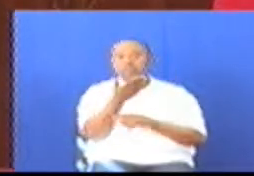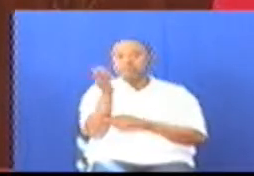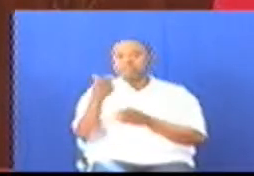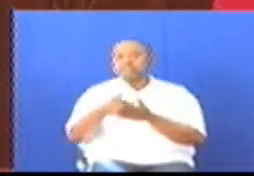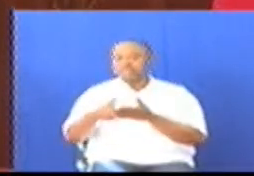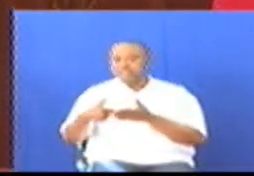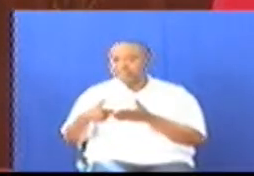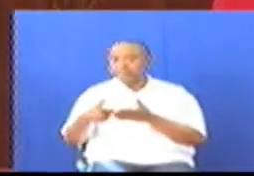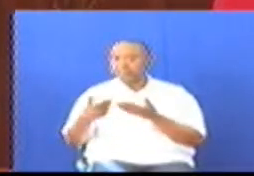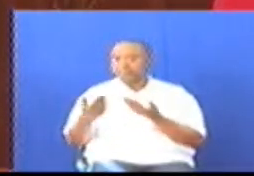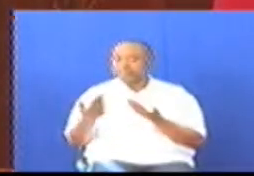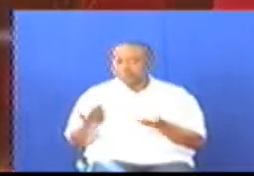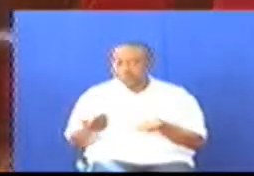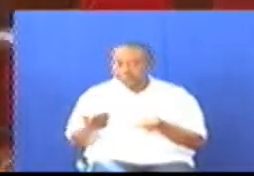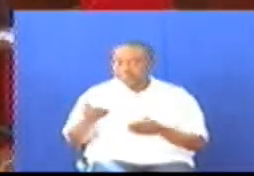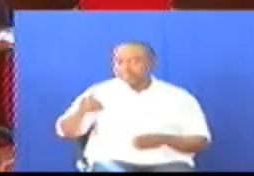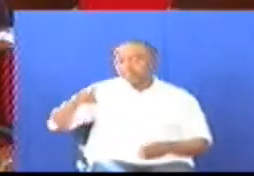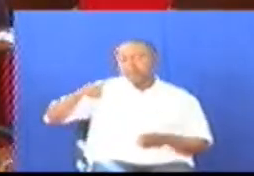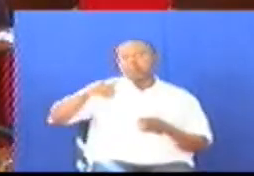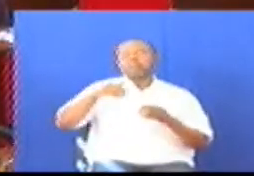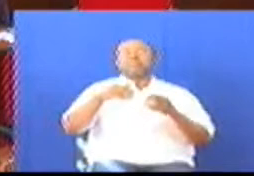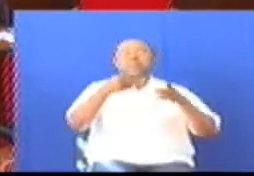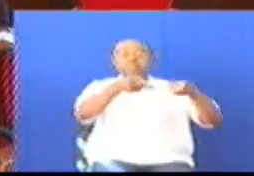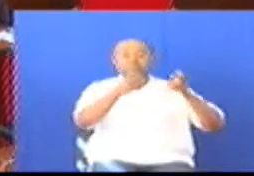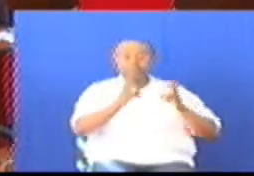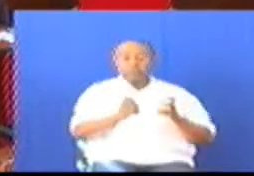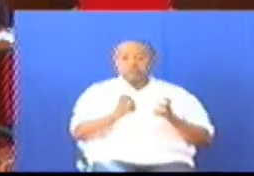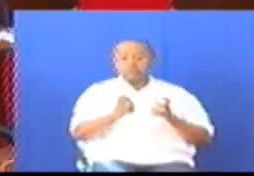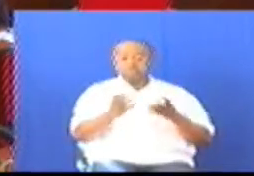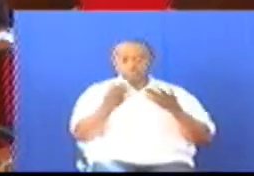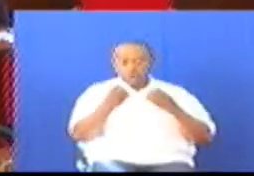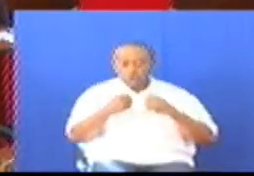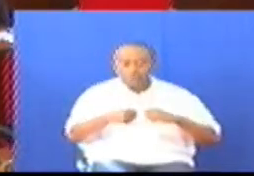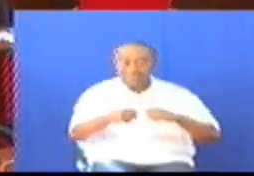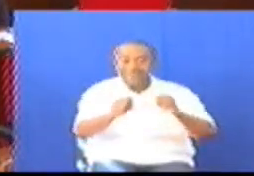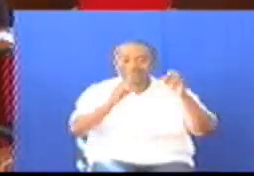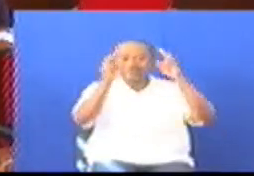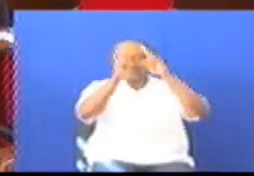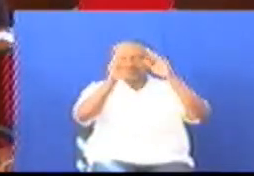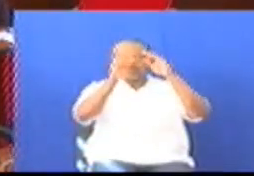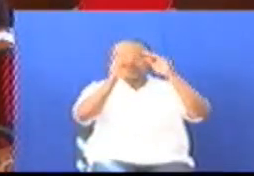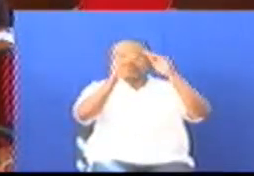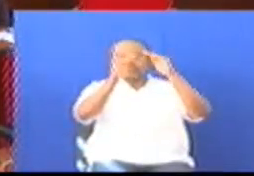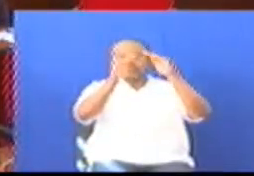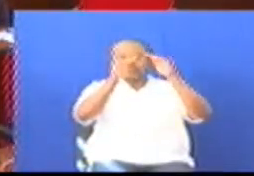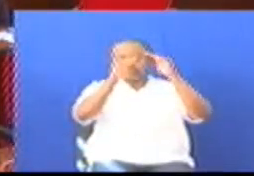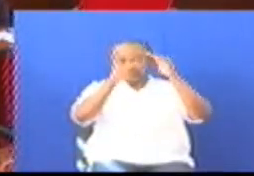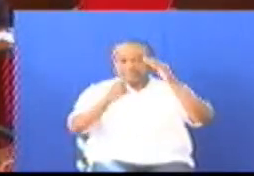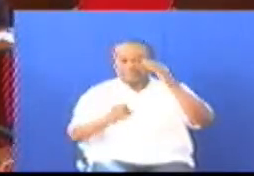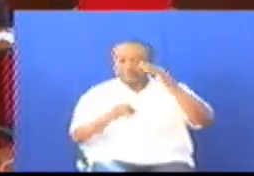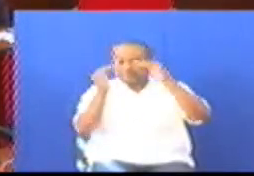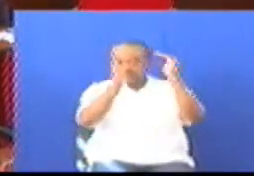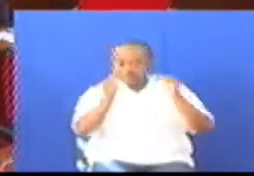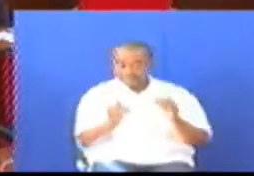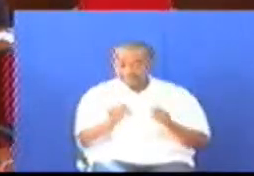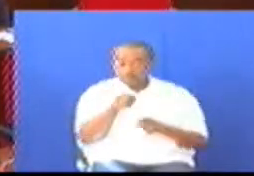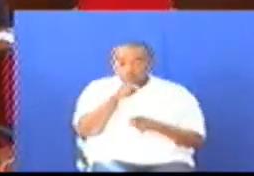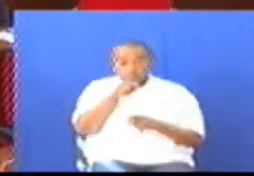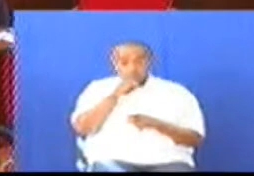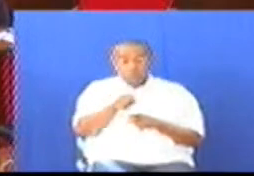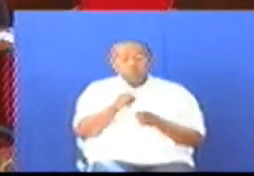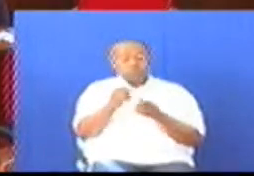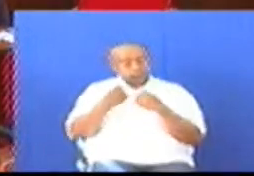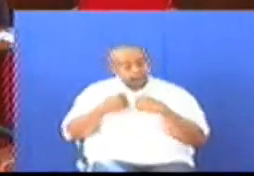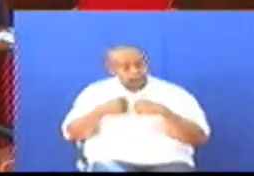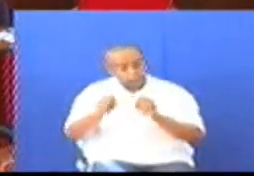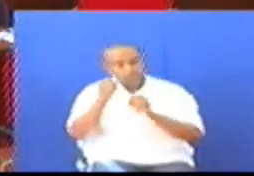Port Operating System. Mfumo huu pia umekuwa ukitekelezwa na wafanyakazi wa ndani wa bandari, lakini